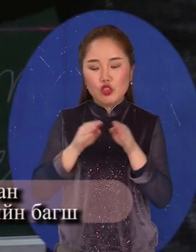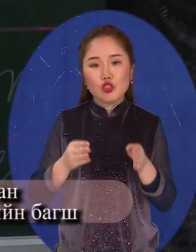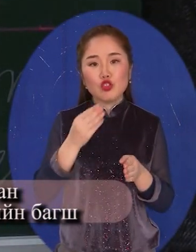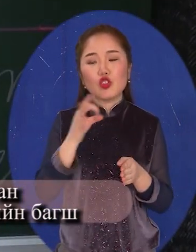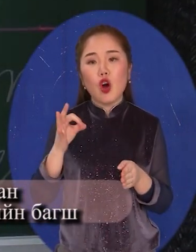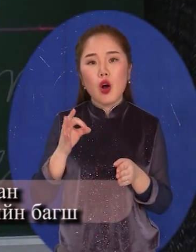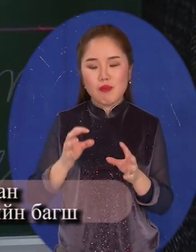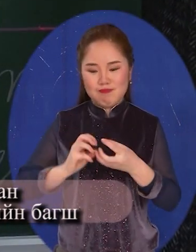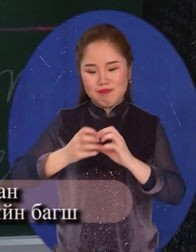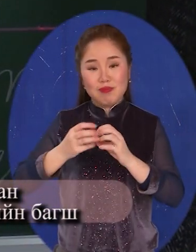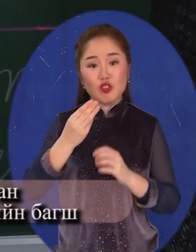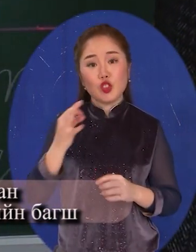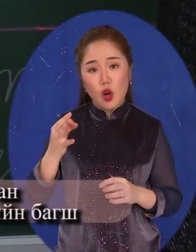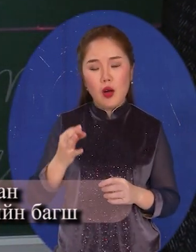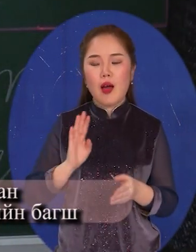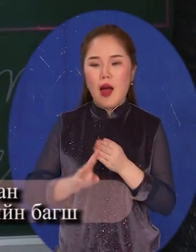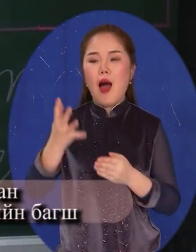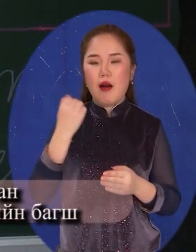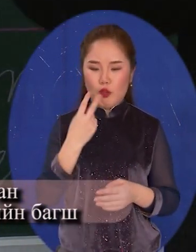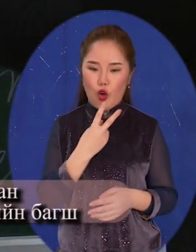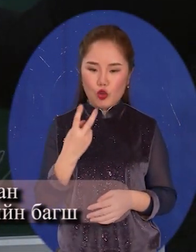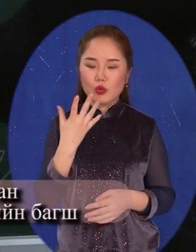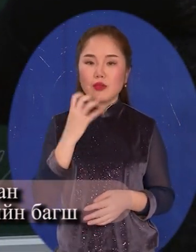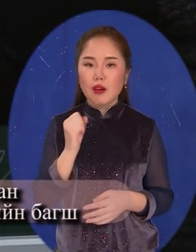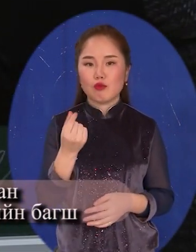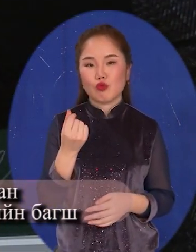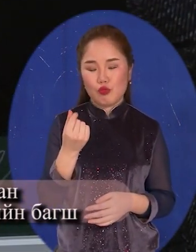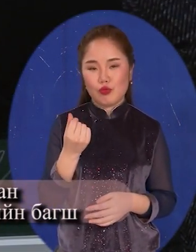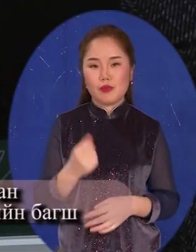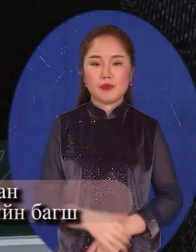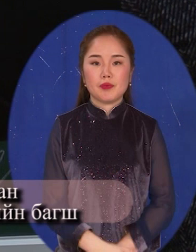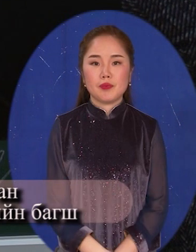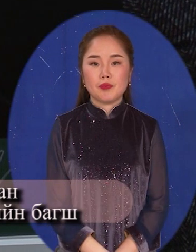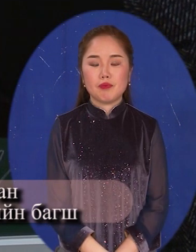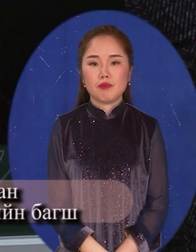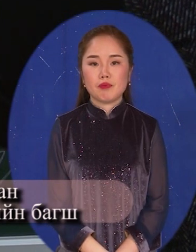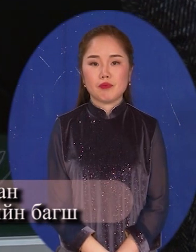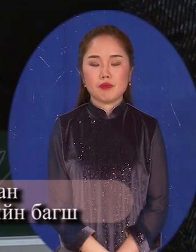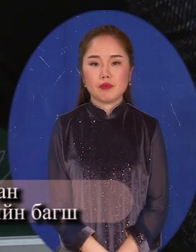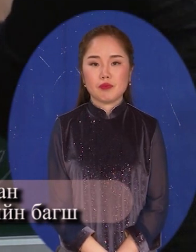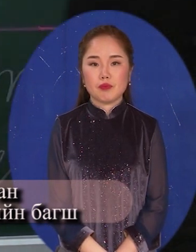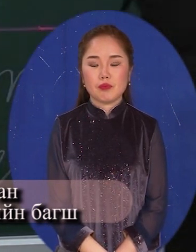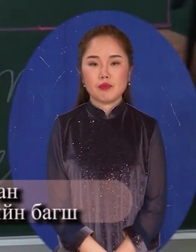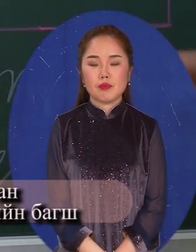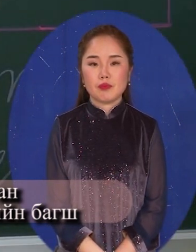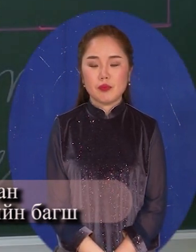Және де құрастыратын текшені 250 төгірікке алыпты.